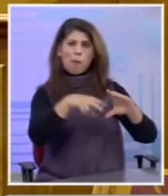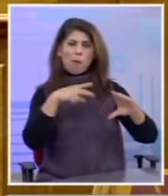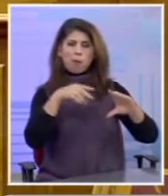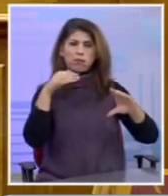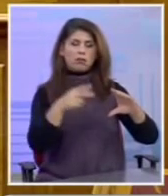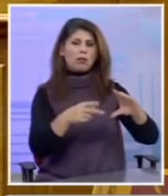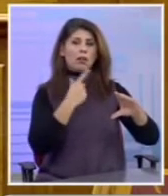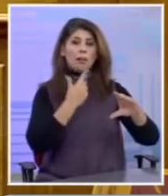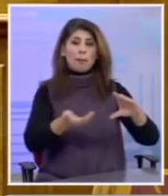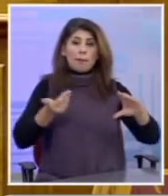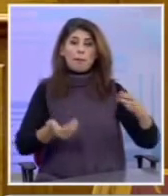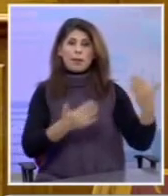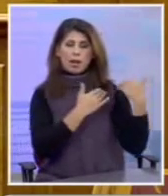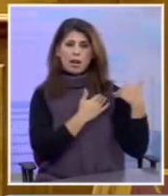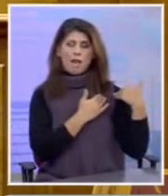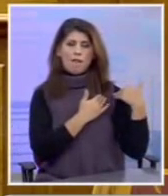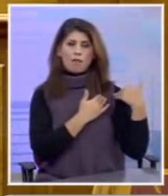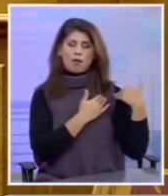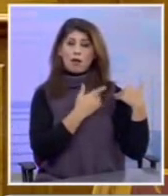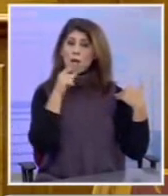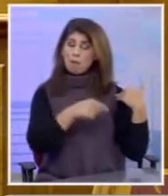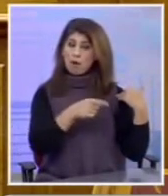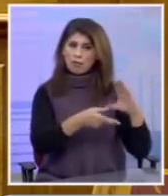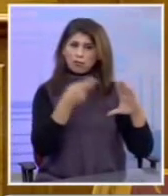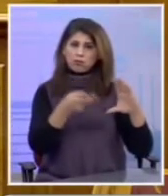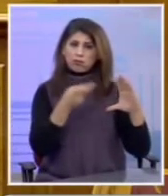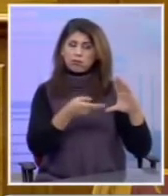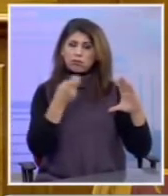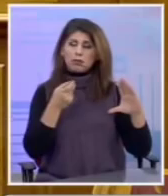πριν καν αναλάβουμε, την οποία μάλιστα τότε,